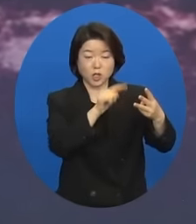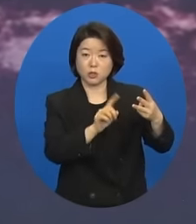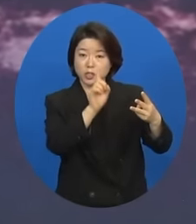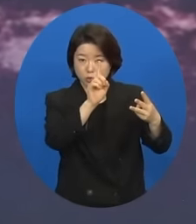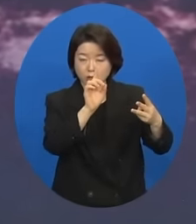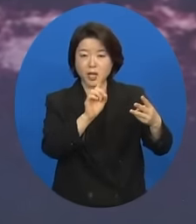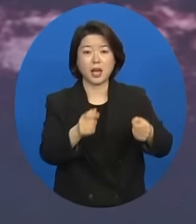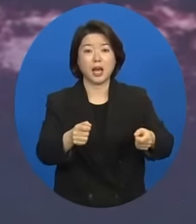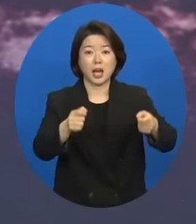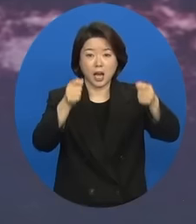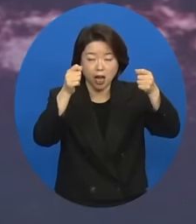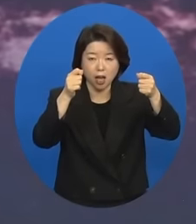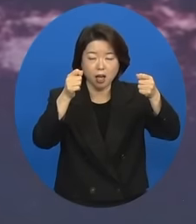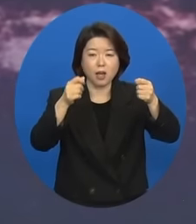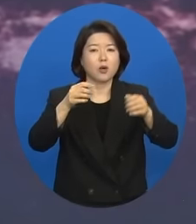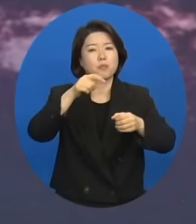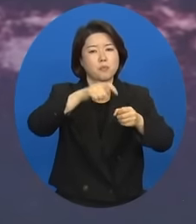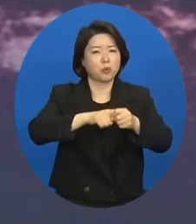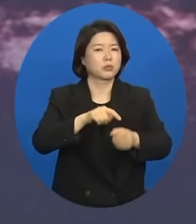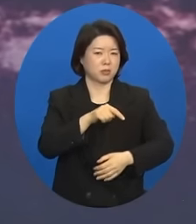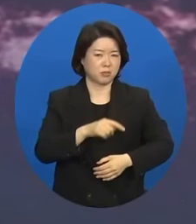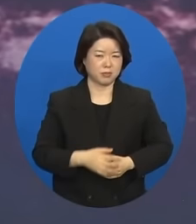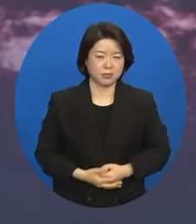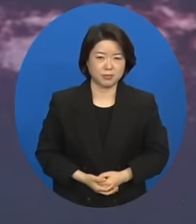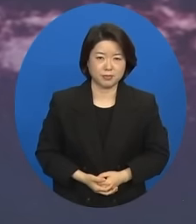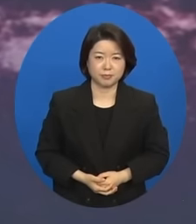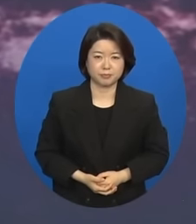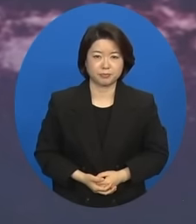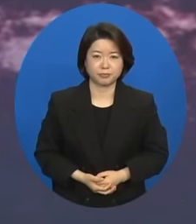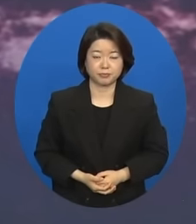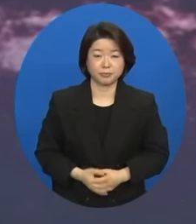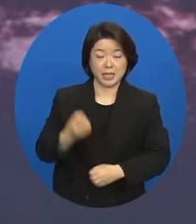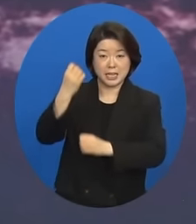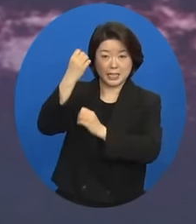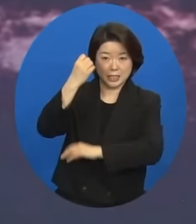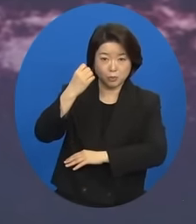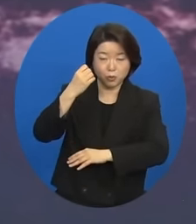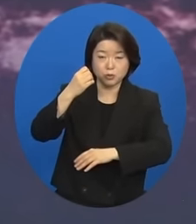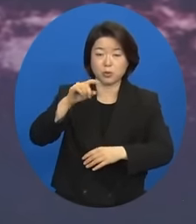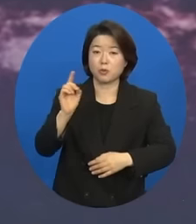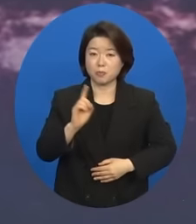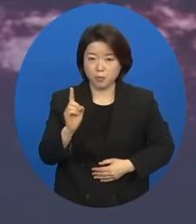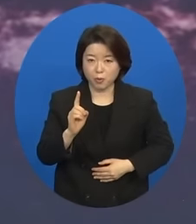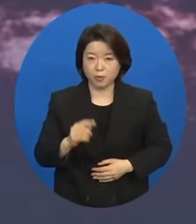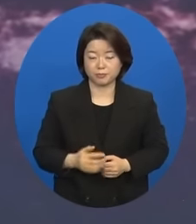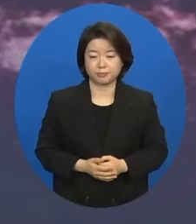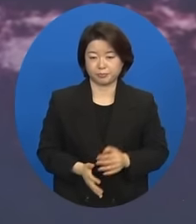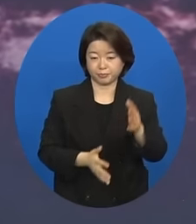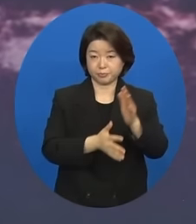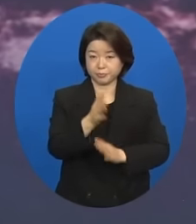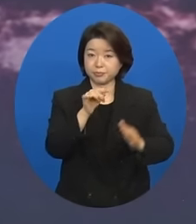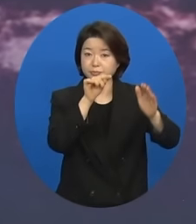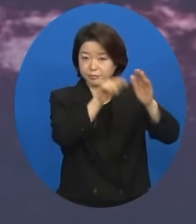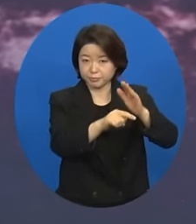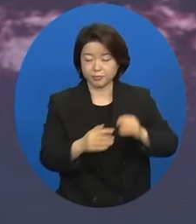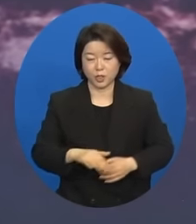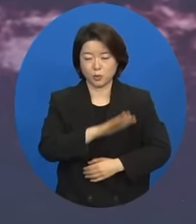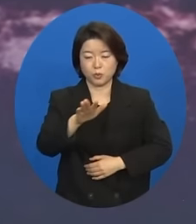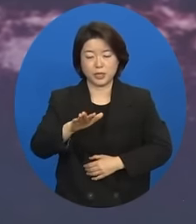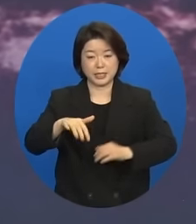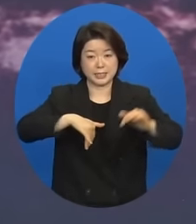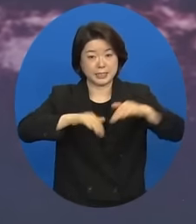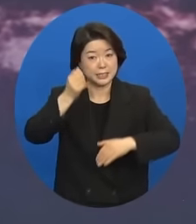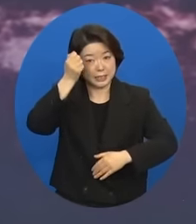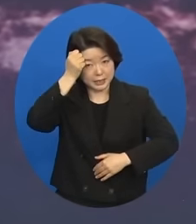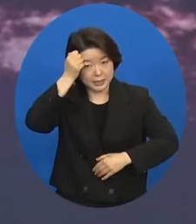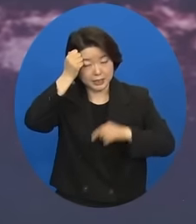그래서 선택을 하게 된 거예요 기본적인 컨셉은 어 도시로 가서 거기에 이제 보면 소위 우리는 이제 주먹자랑 부르지만